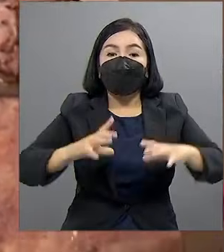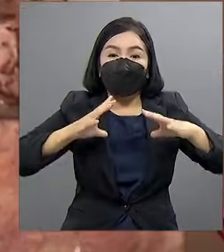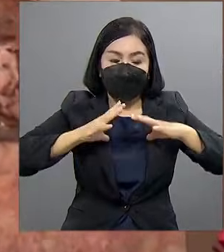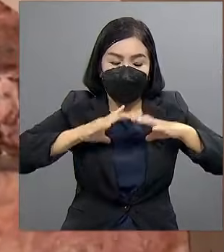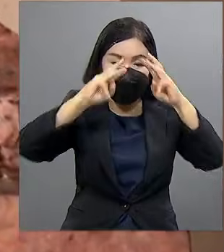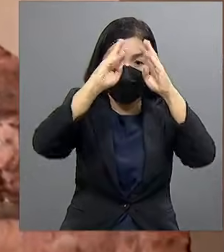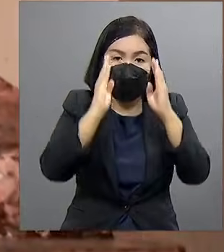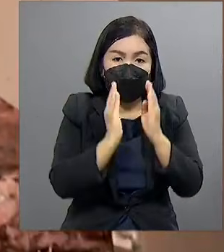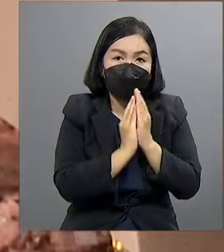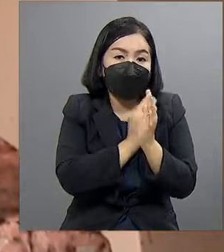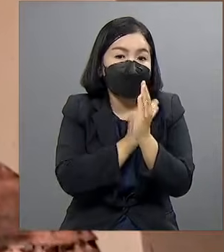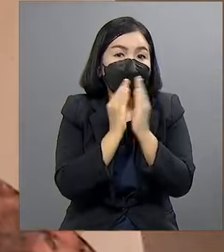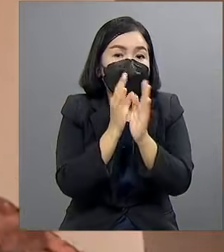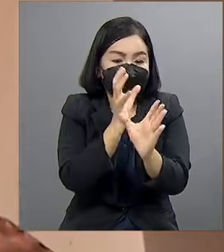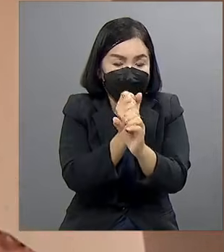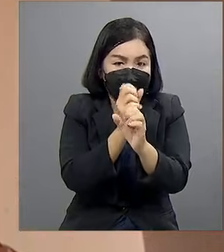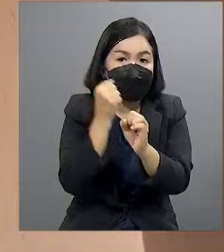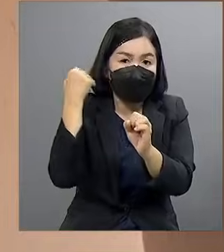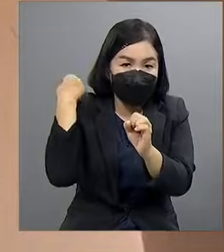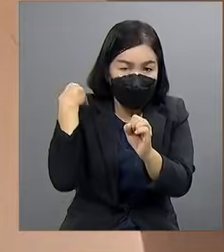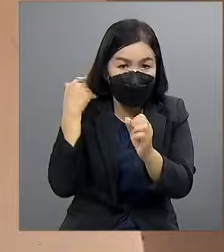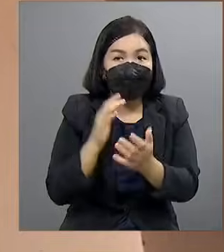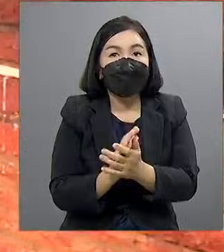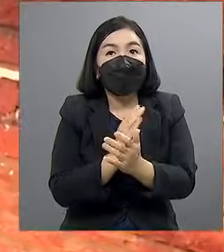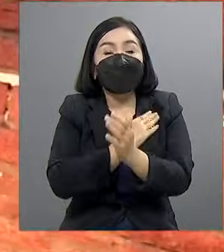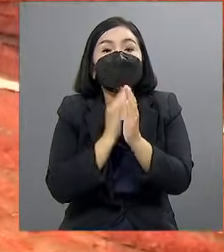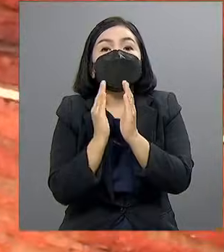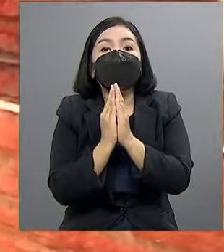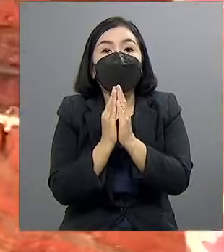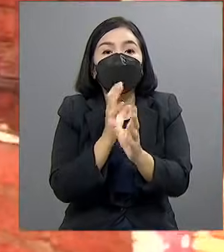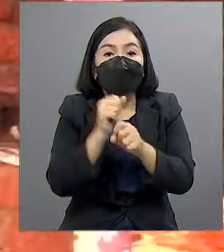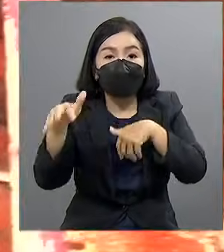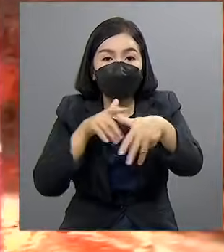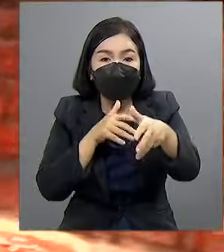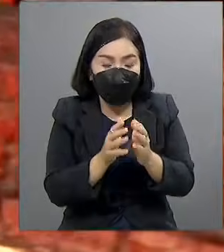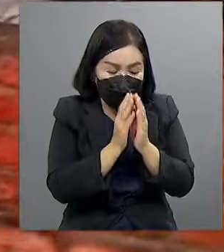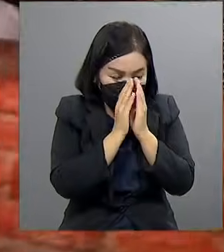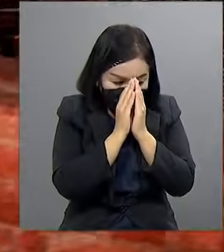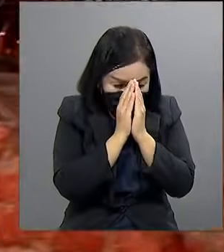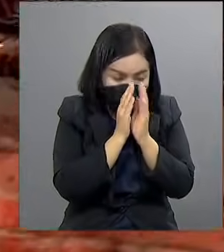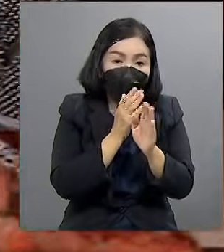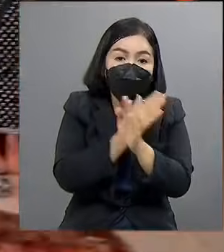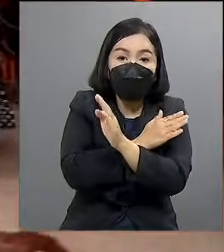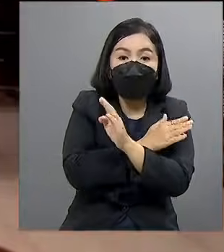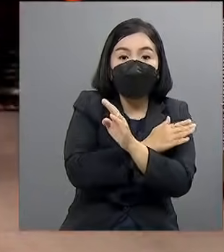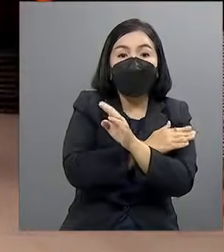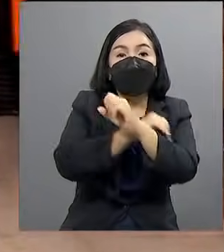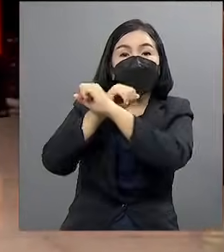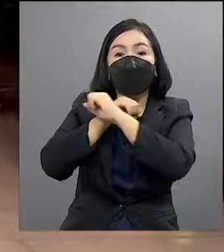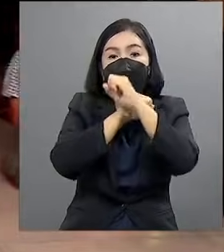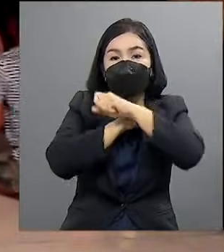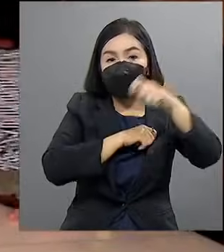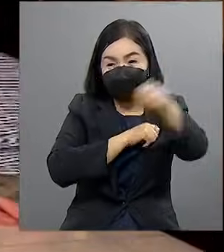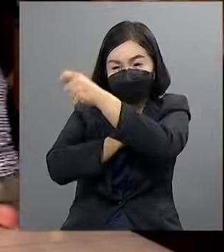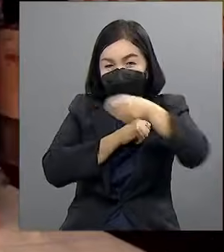ากรรมอยู่ซึ่งพระอาจารย์ธรรมโชตเป็นที่เคารพสักการะของชาวสิงห์บุรีมาแต่ช้านานเนื่องจากท่านเป็นมิ่